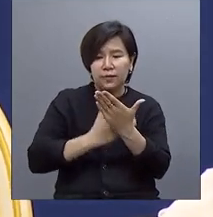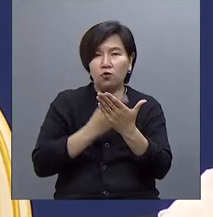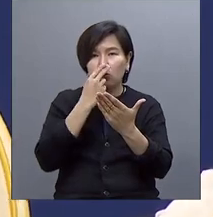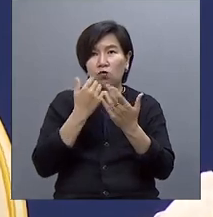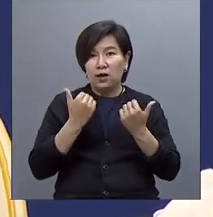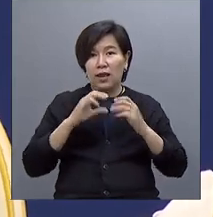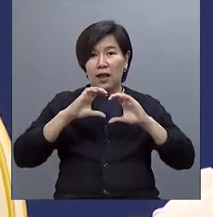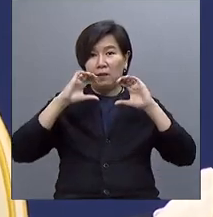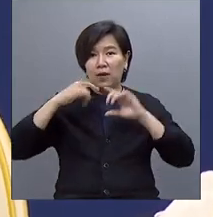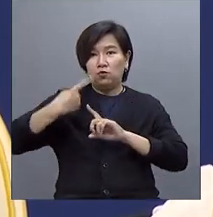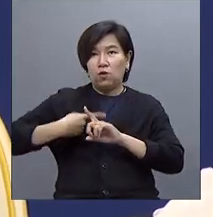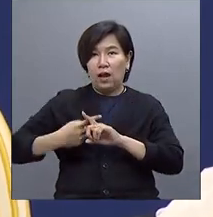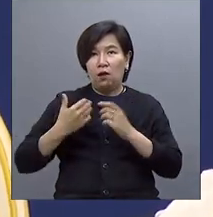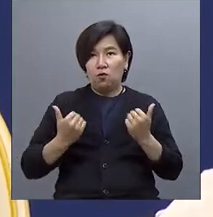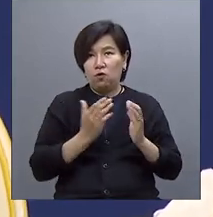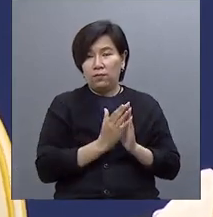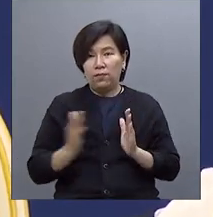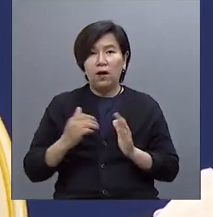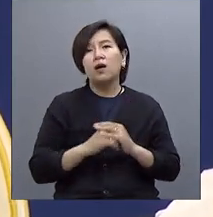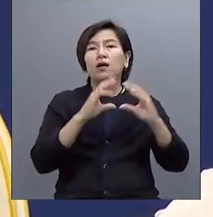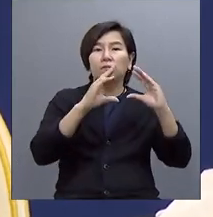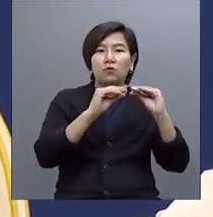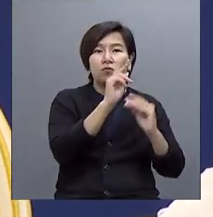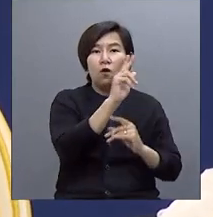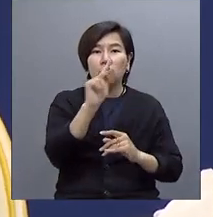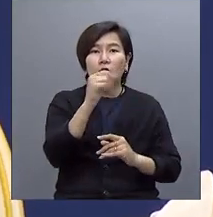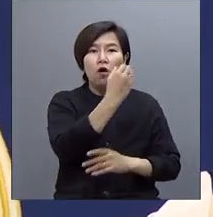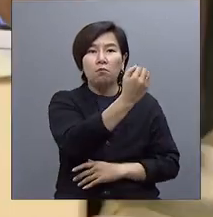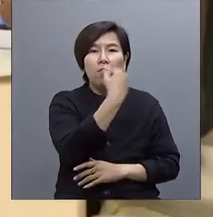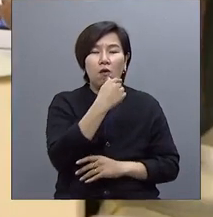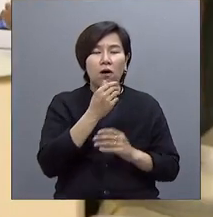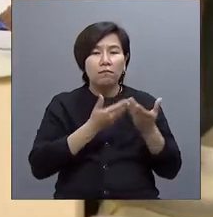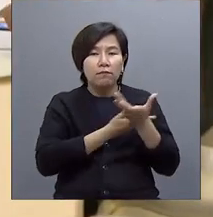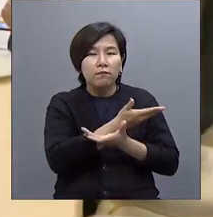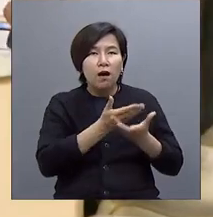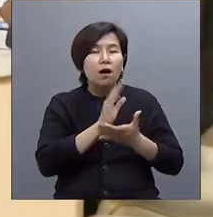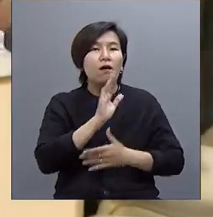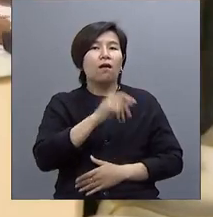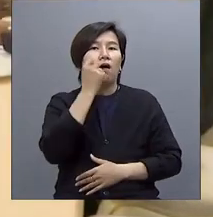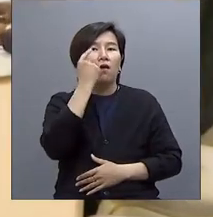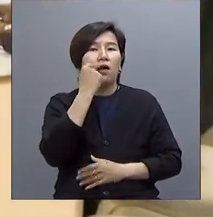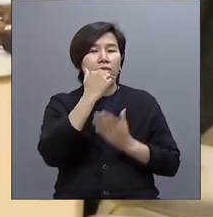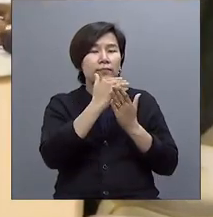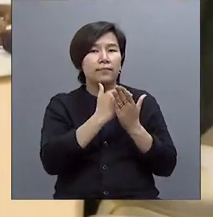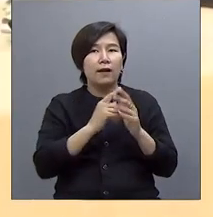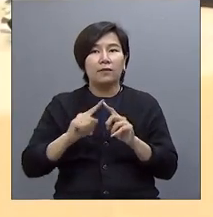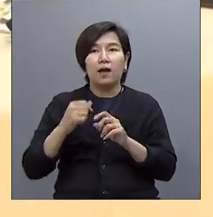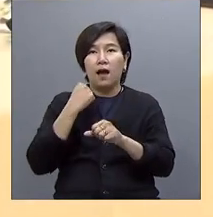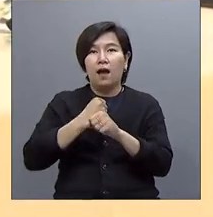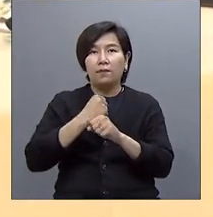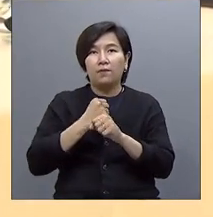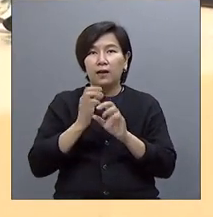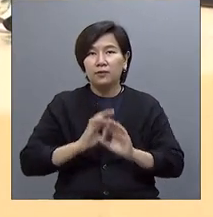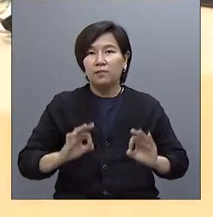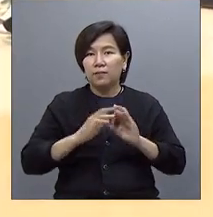ะคะและในวันนี้ก็จะมีการประชุมรับทราบจากกกต.เพื่อทำความเข้าใจพร้อมกันนี้ก็ขอให้การปฏิบัติหน้าที่ด้วยความระมัด